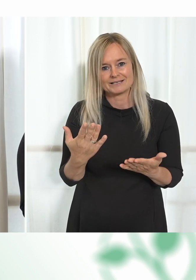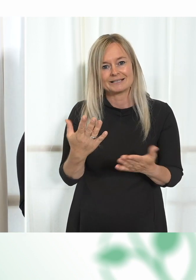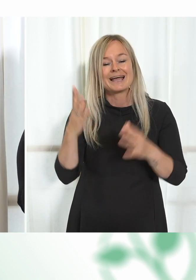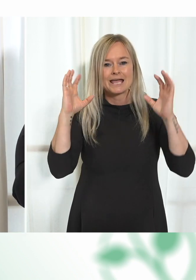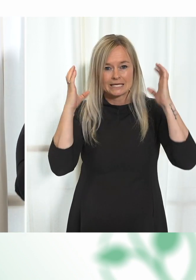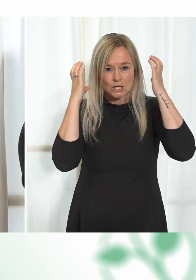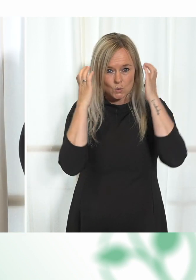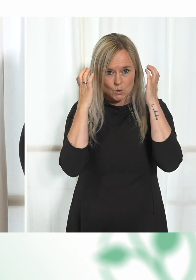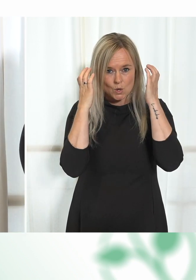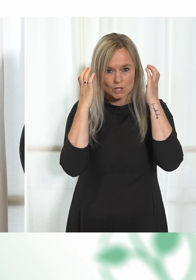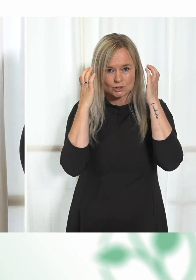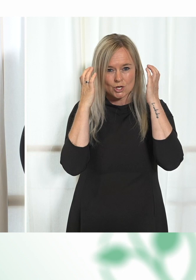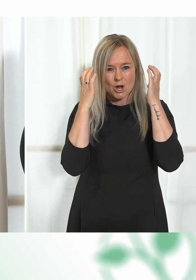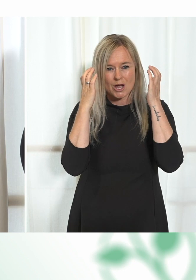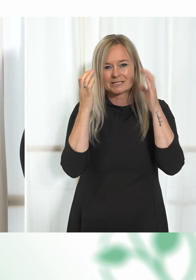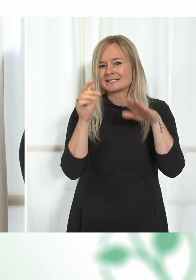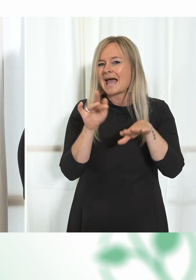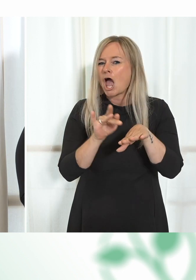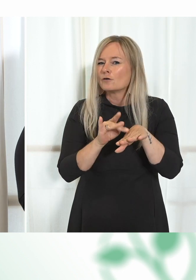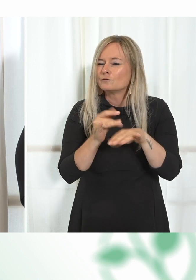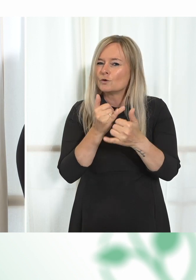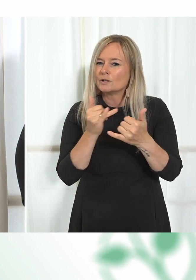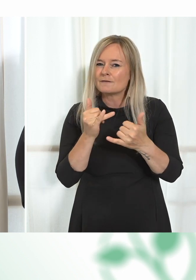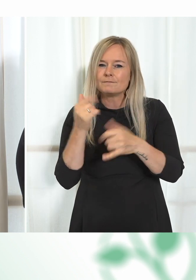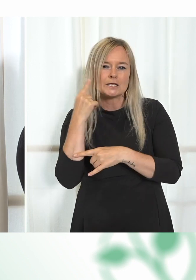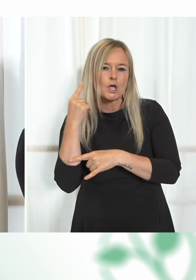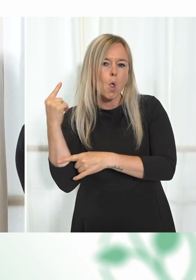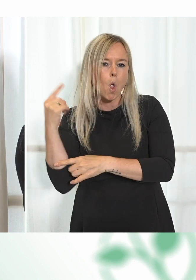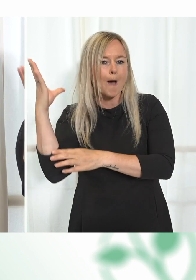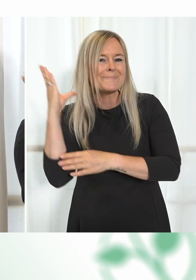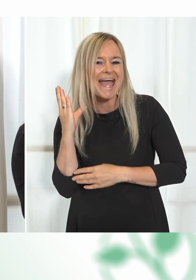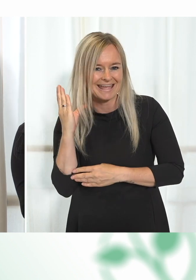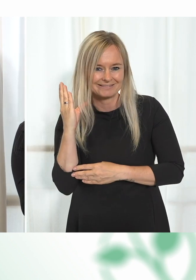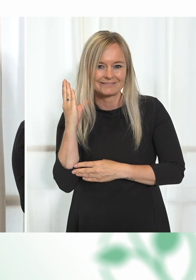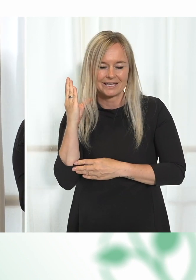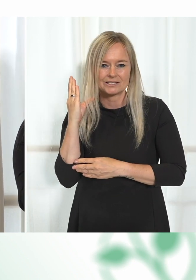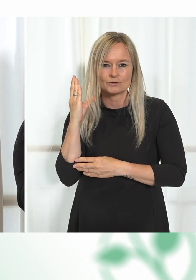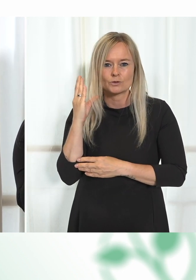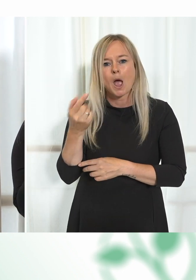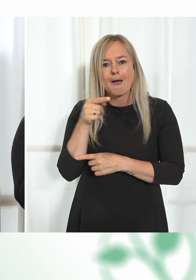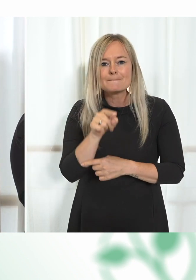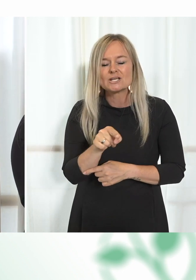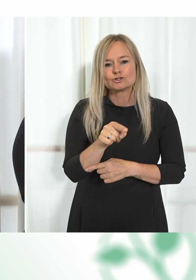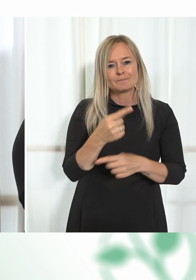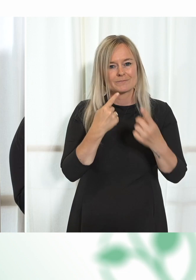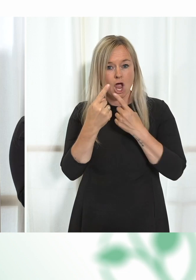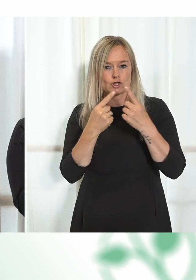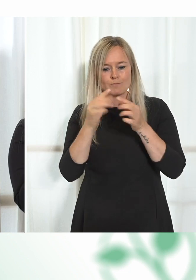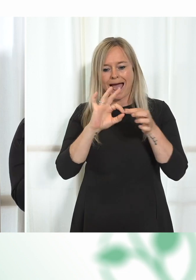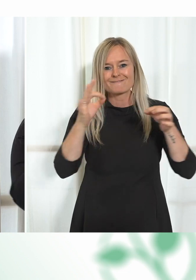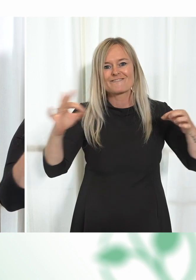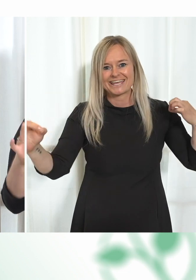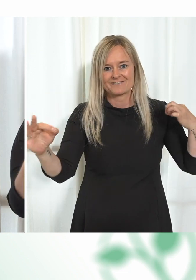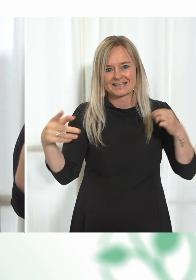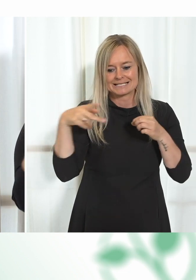Gehörschutz simuliert eine Hörbeeinträchtigung und es werden bestimmte Sprachfrequenzen abgeschnitten. Und mir geht es darum, dass die